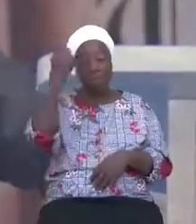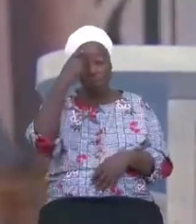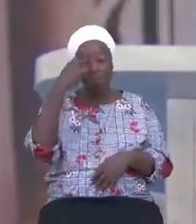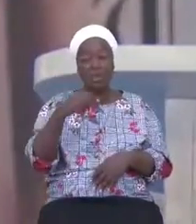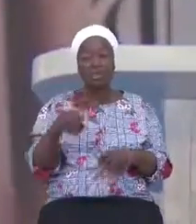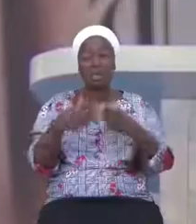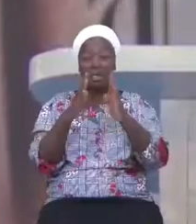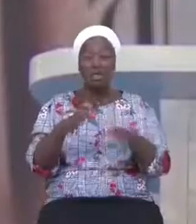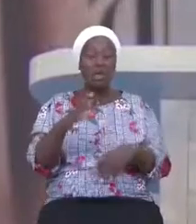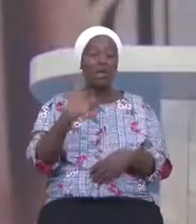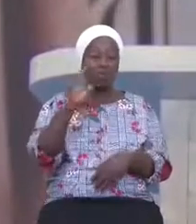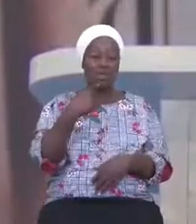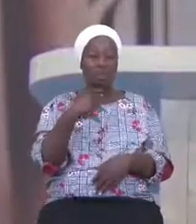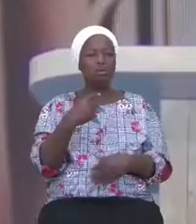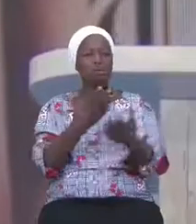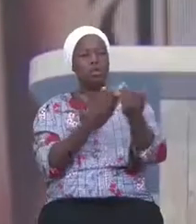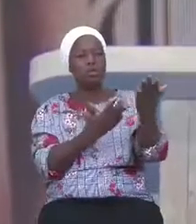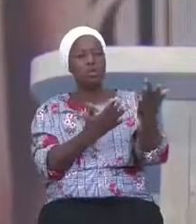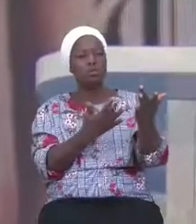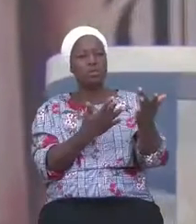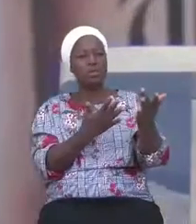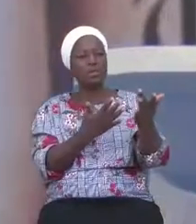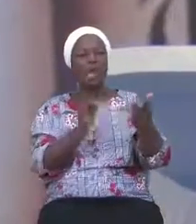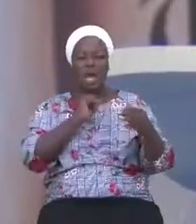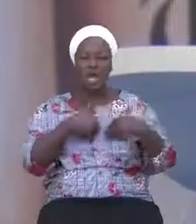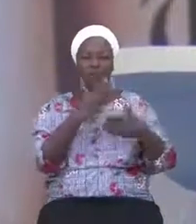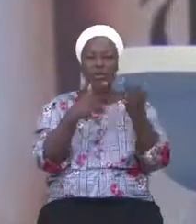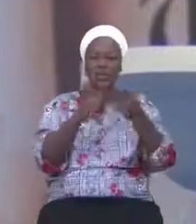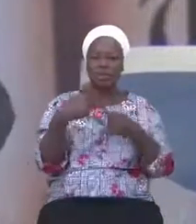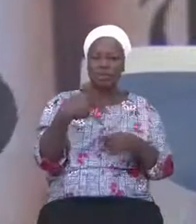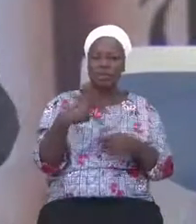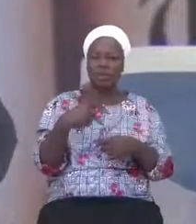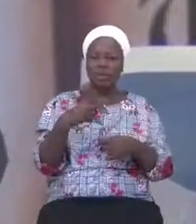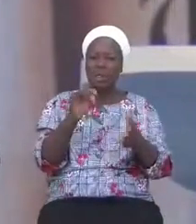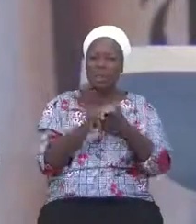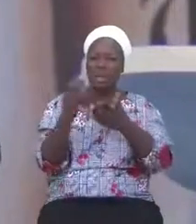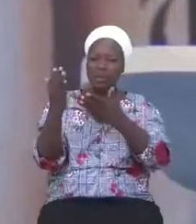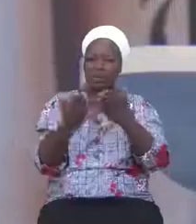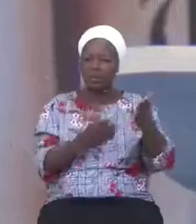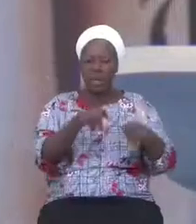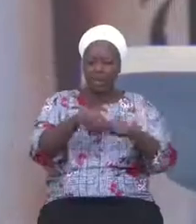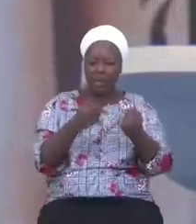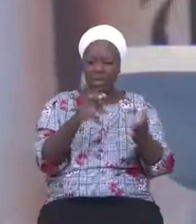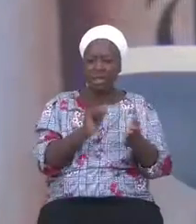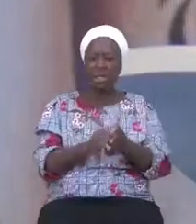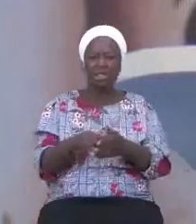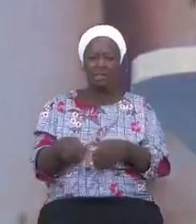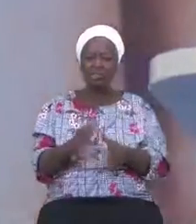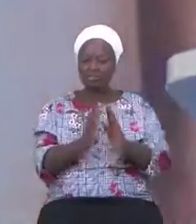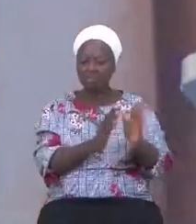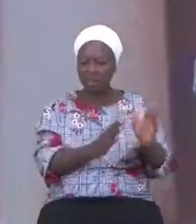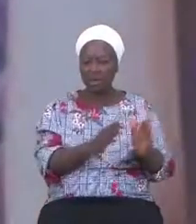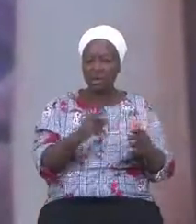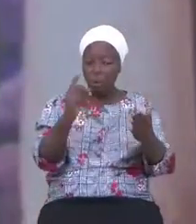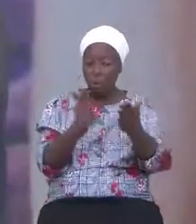aucun autre officiel du gouvernement dira « Hey, attendez, j'ai quelque chose à ajouter ». Ça va rompre le protocole. Une fois que le